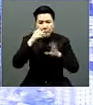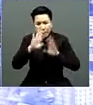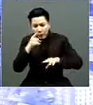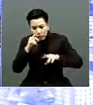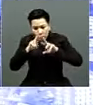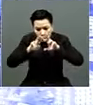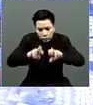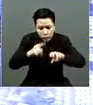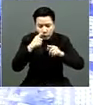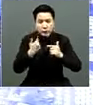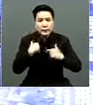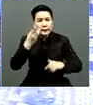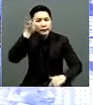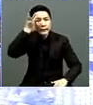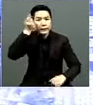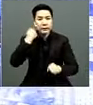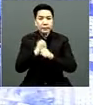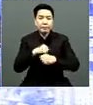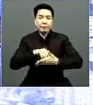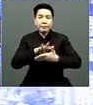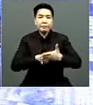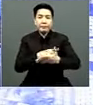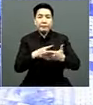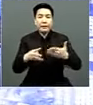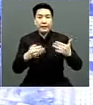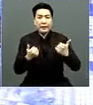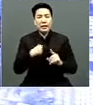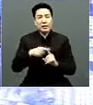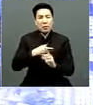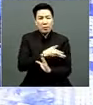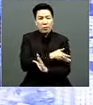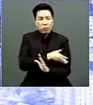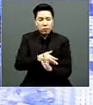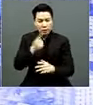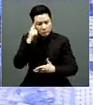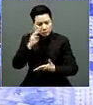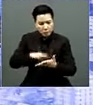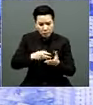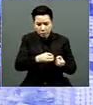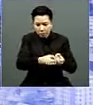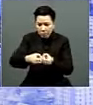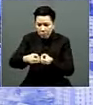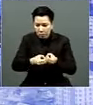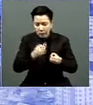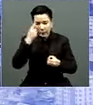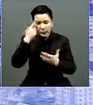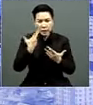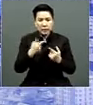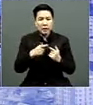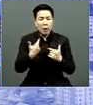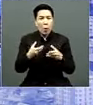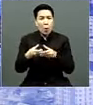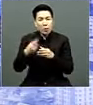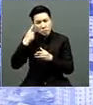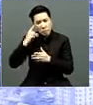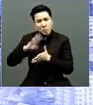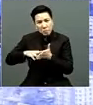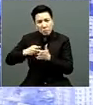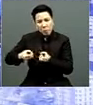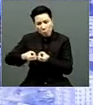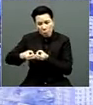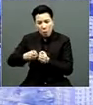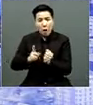ที่เราคิดที่เราพยายามวางแผนกันมาเป็นเดือนหรือบางทีก็บางกลุ่มนี่อาจจะนานกว่านั้นซ